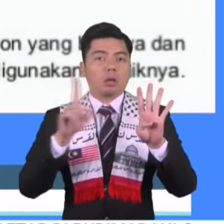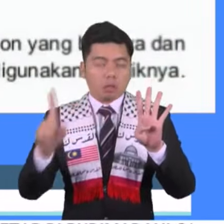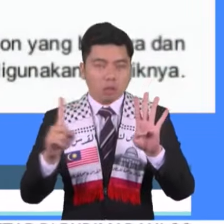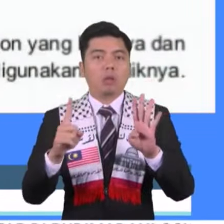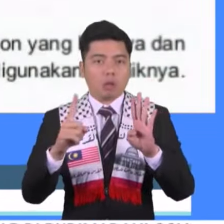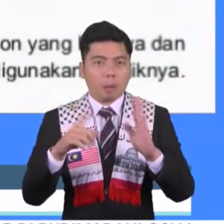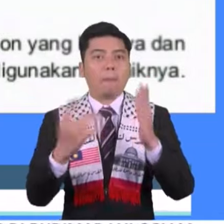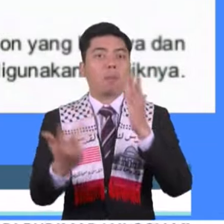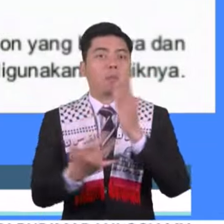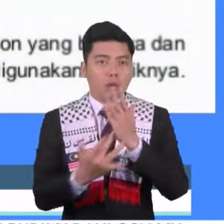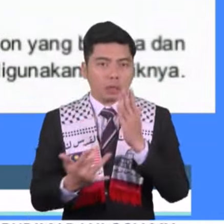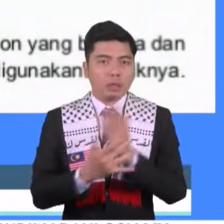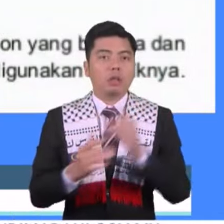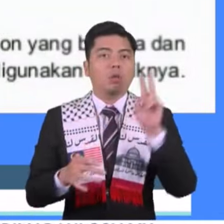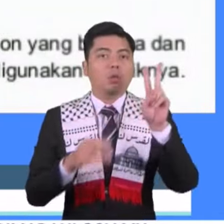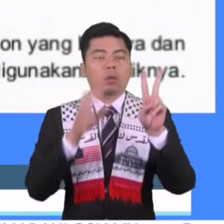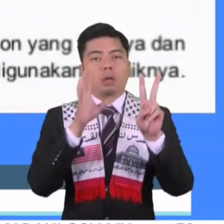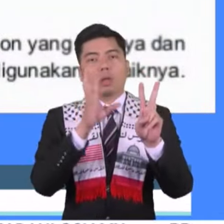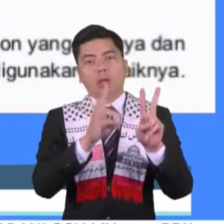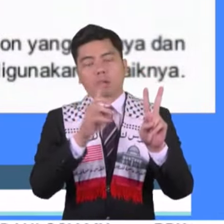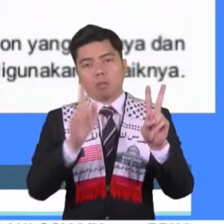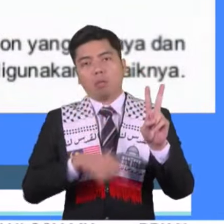43,531 politeknik dan